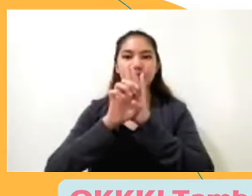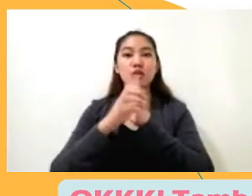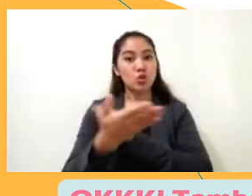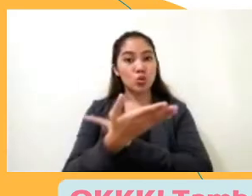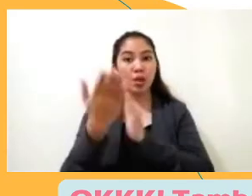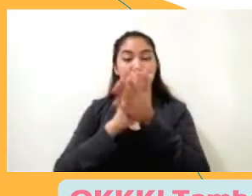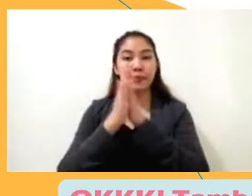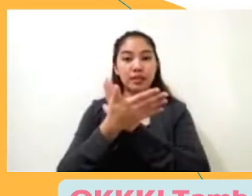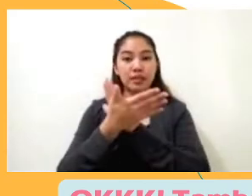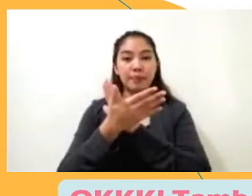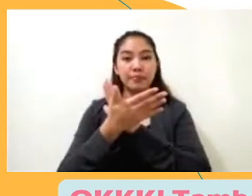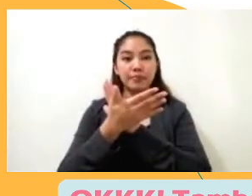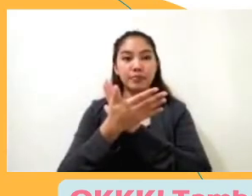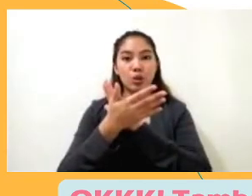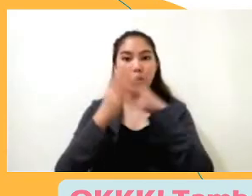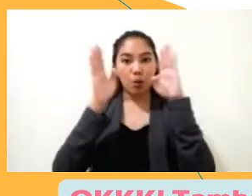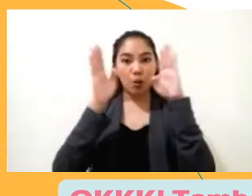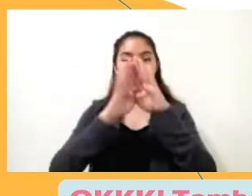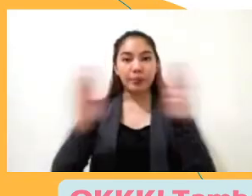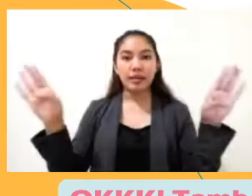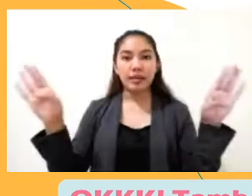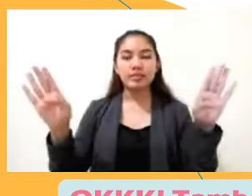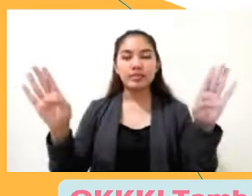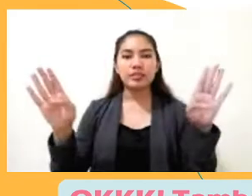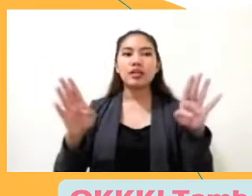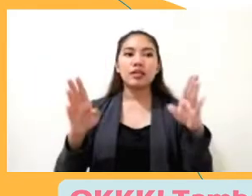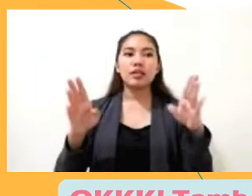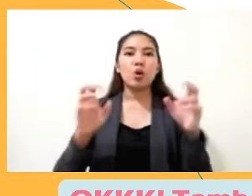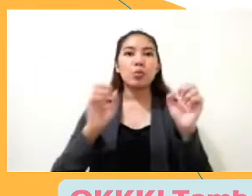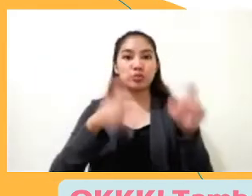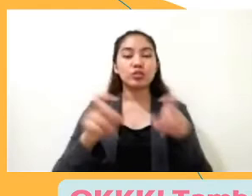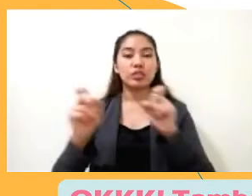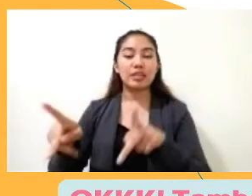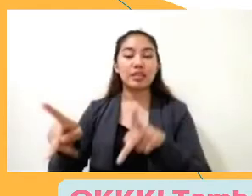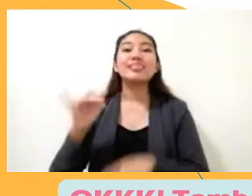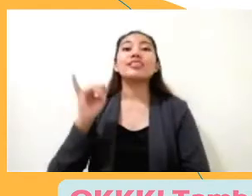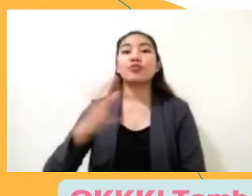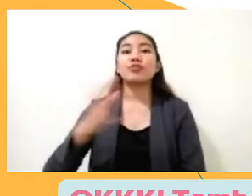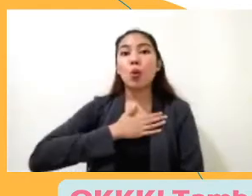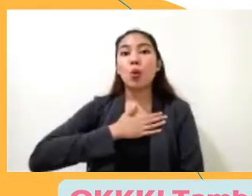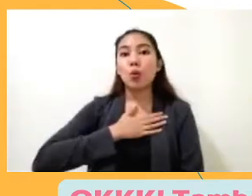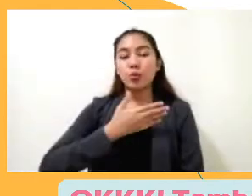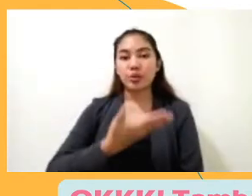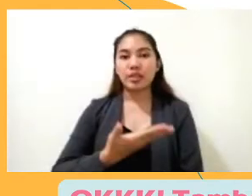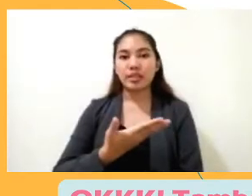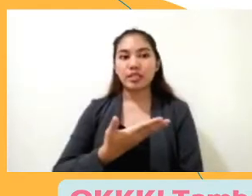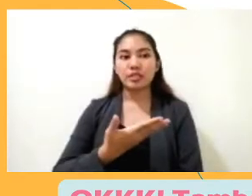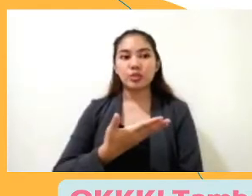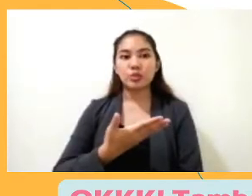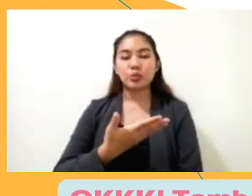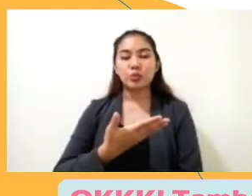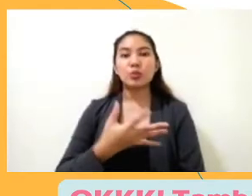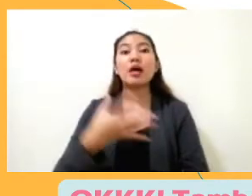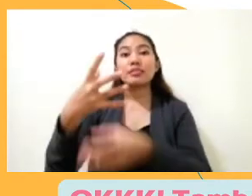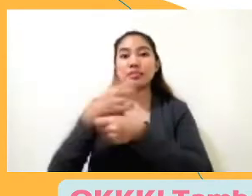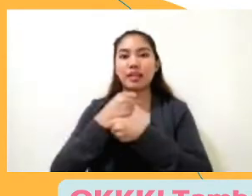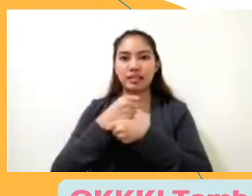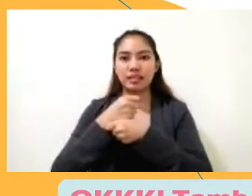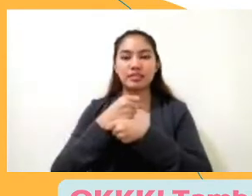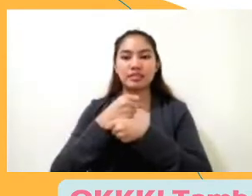nagiging accessible sa'yo yung iba't ibang opportunities, diba? Kung willing ka mag-take ng risk. Pero kung